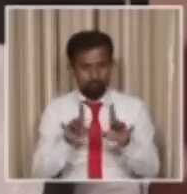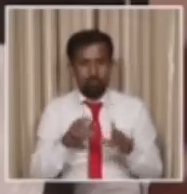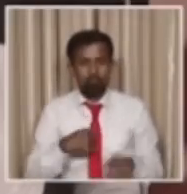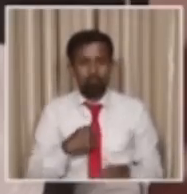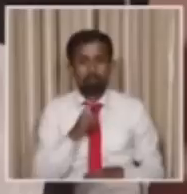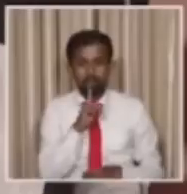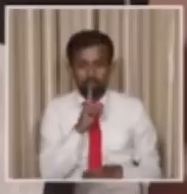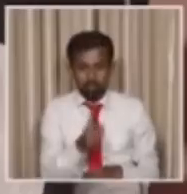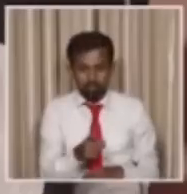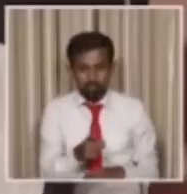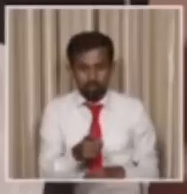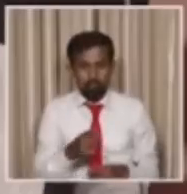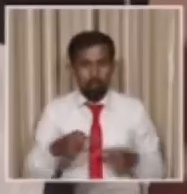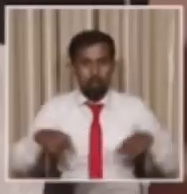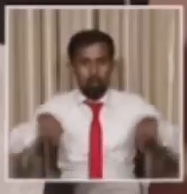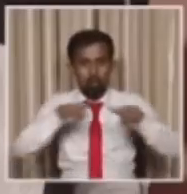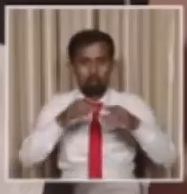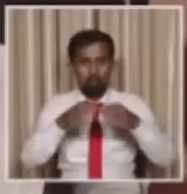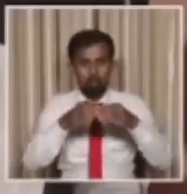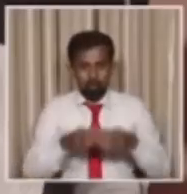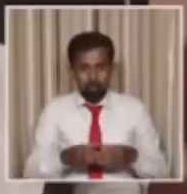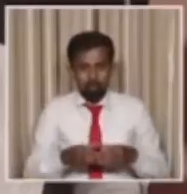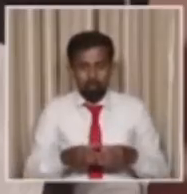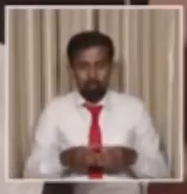දිගටම ඉල්ලා සිටින්නේ අපි ඔක්කොම එකතු වෙලා